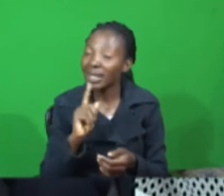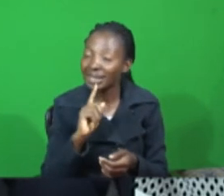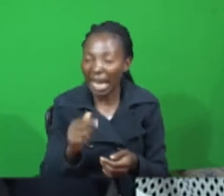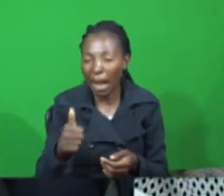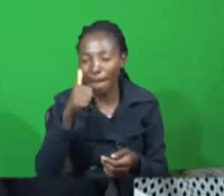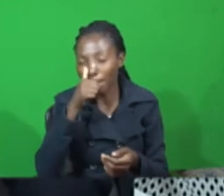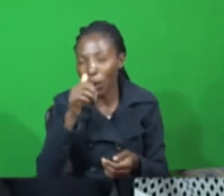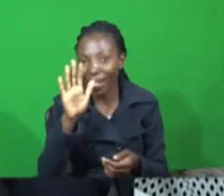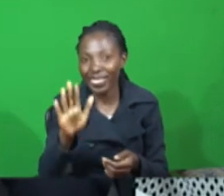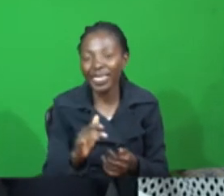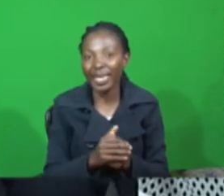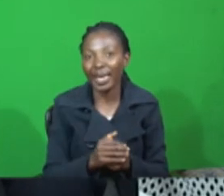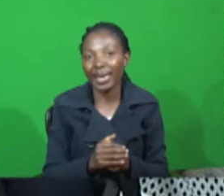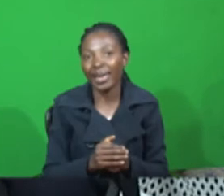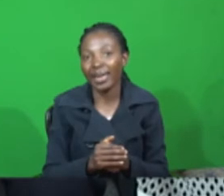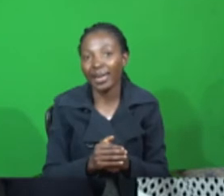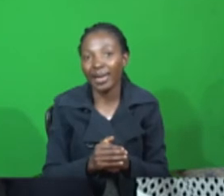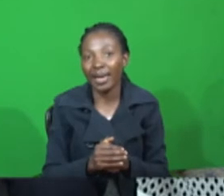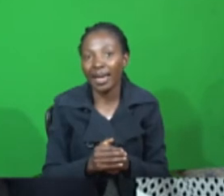ikoko aiwa